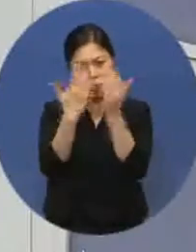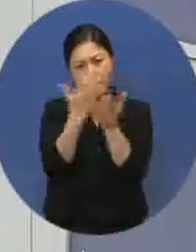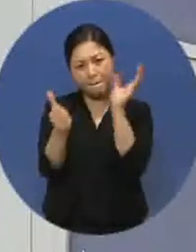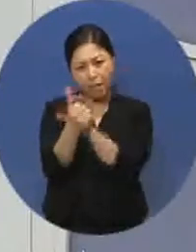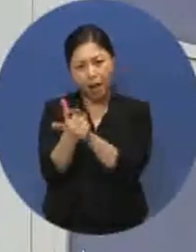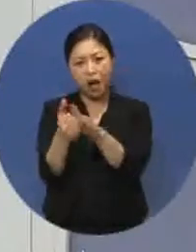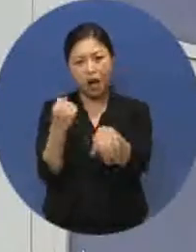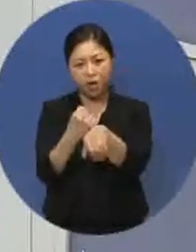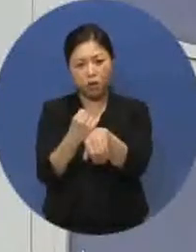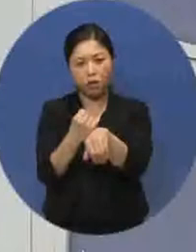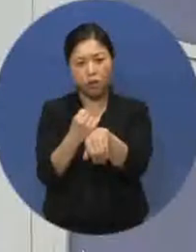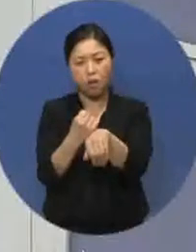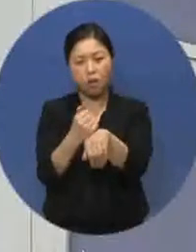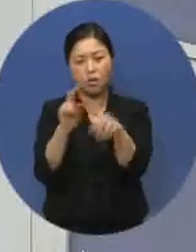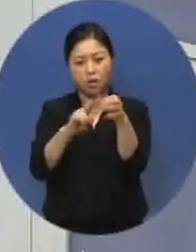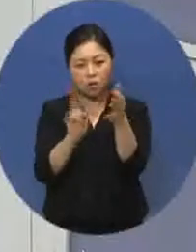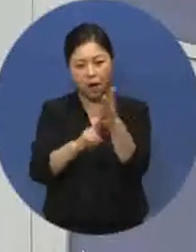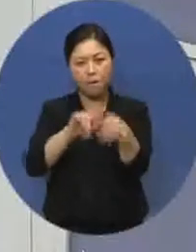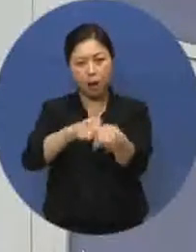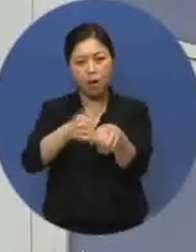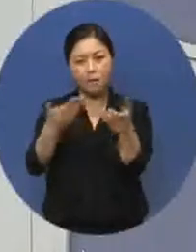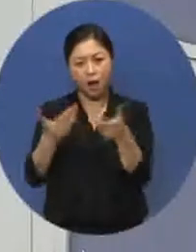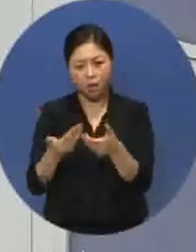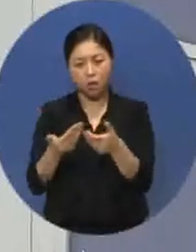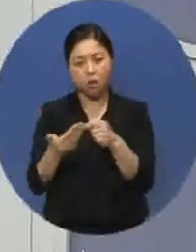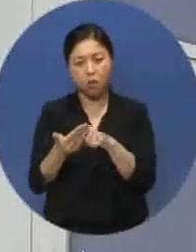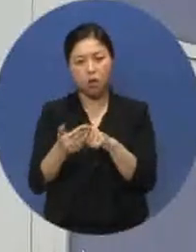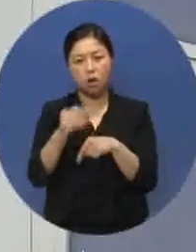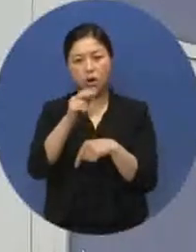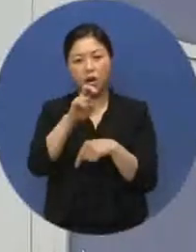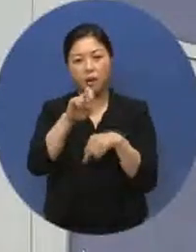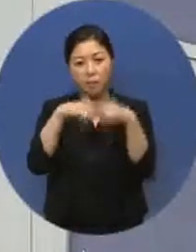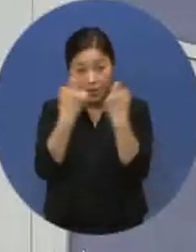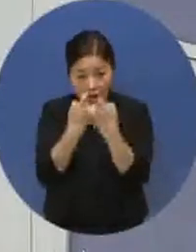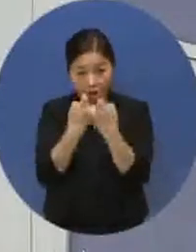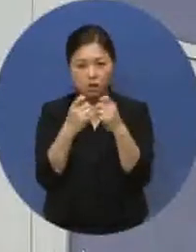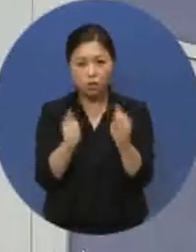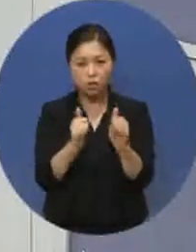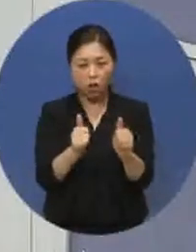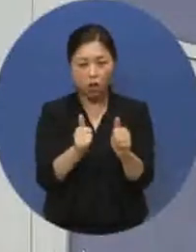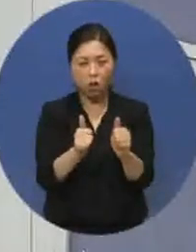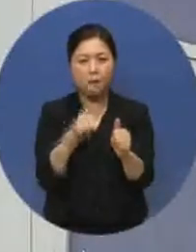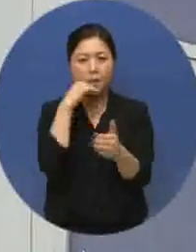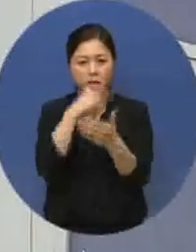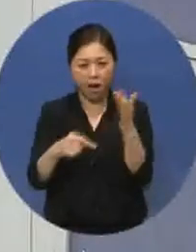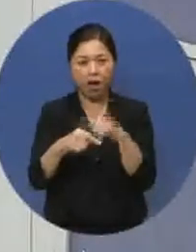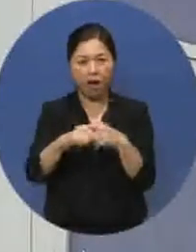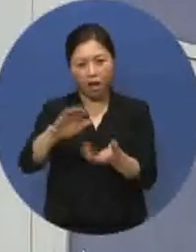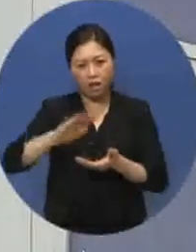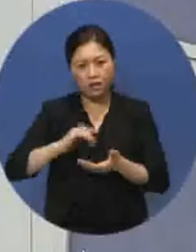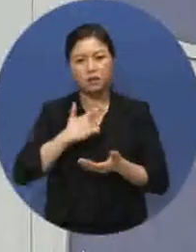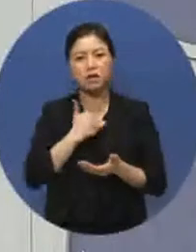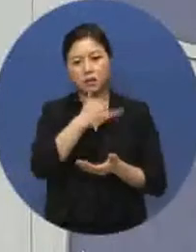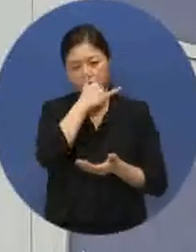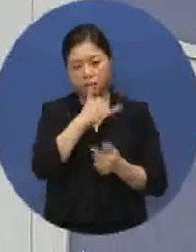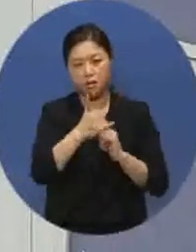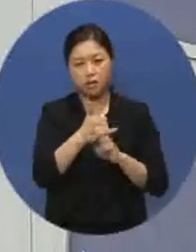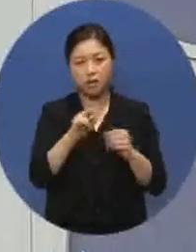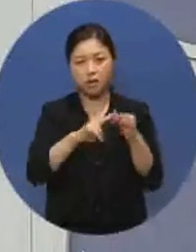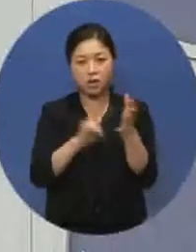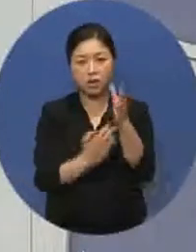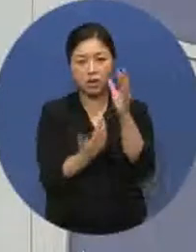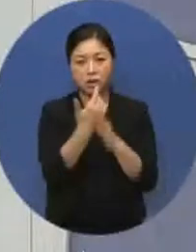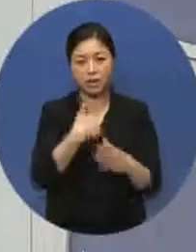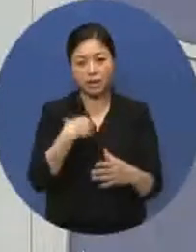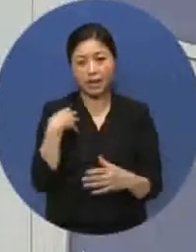뒤집어쓰고 형사 처벌까지 받고 민사 손해배상 청구를 당한 소송에서 제가 형사 사건을 제가 맡지 않은 상태인데